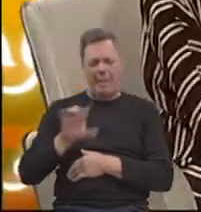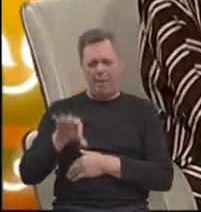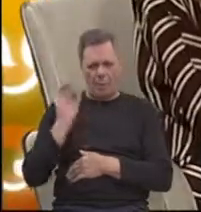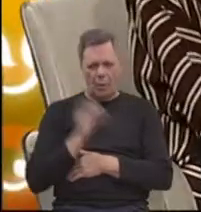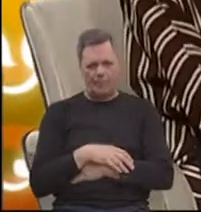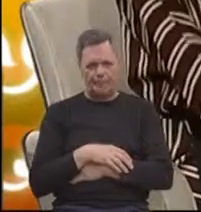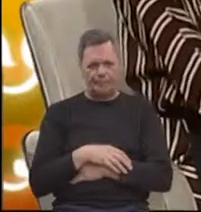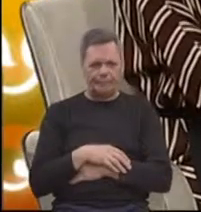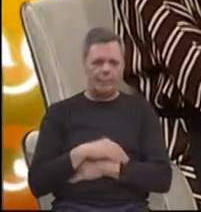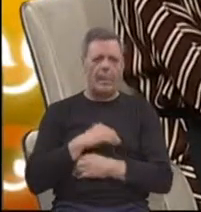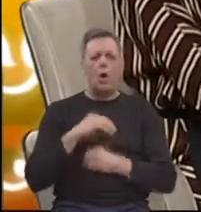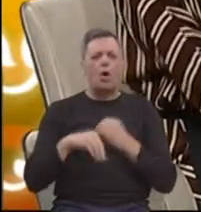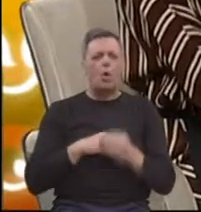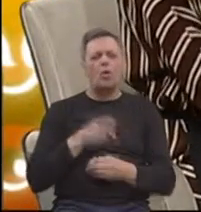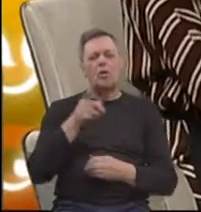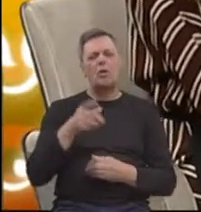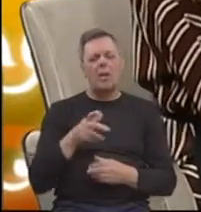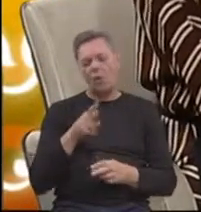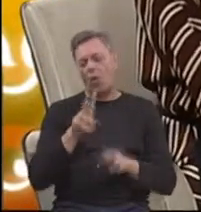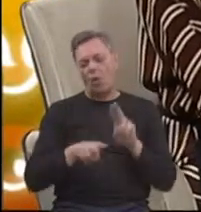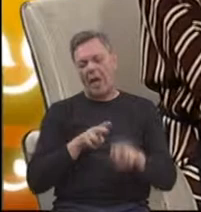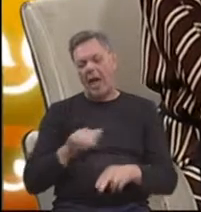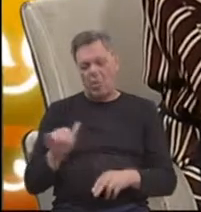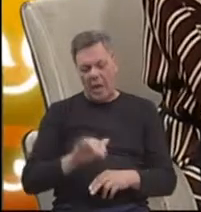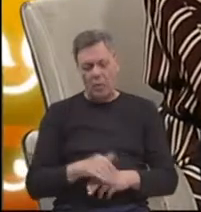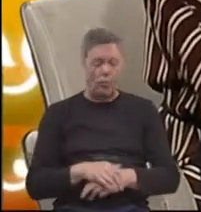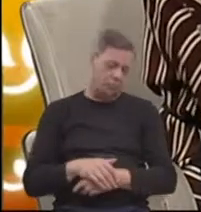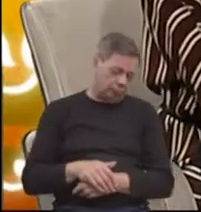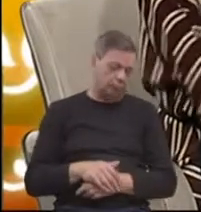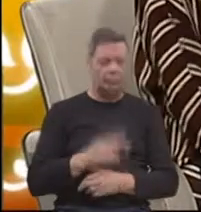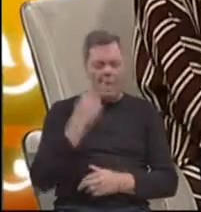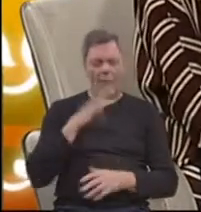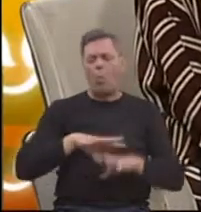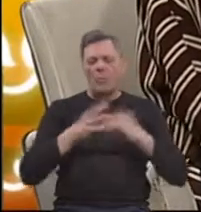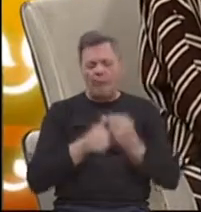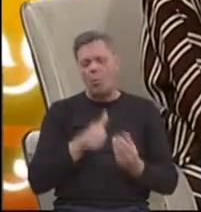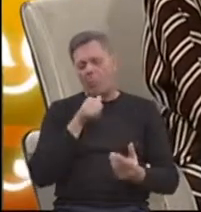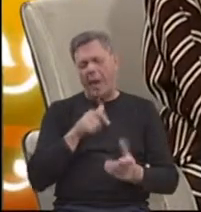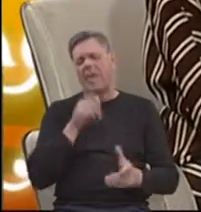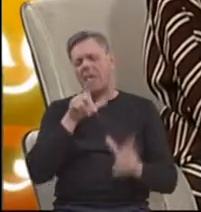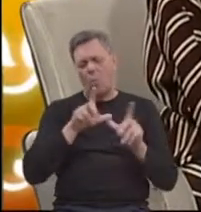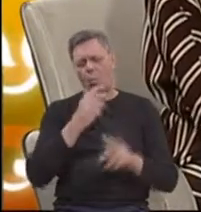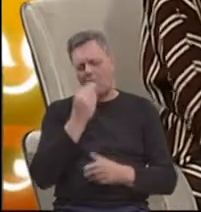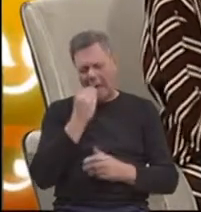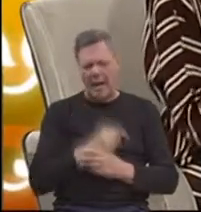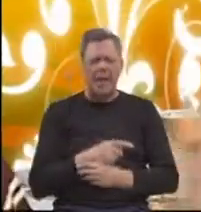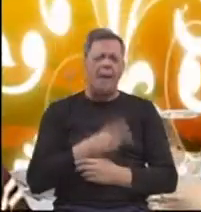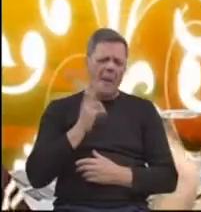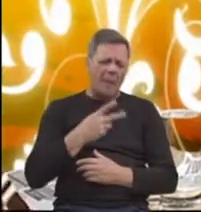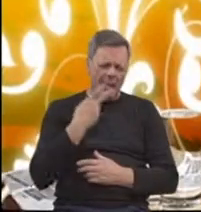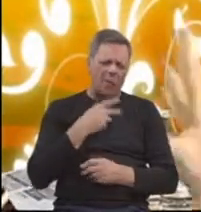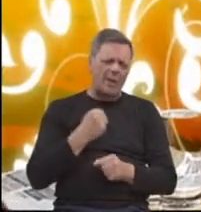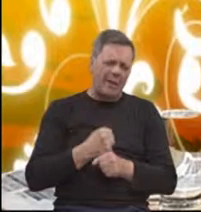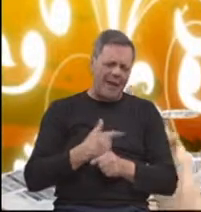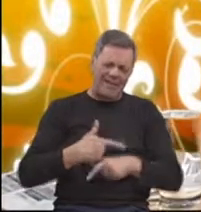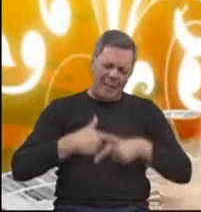je. Roditelji su ti koji odgajaju djecu u smislu bilo kakvom, pa tako i u smislu prehrane. Naravno da se treba poraditi